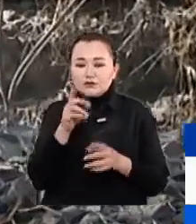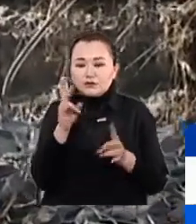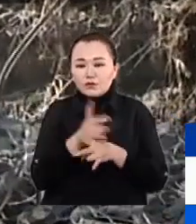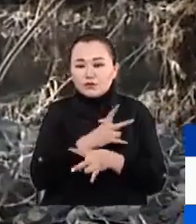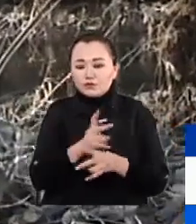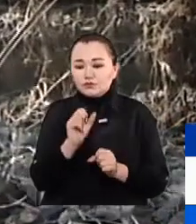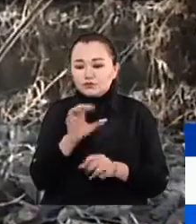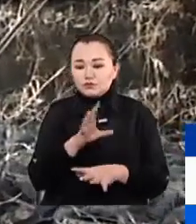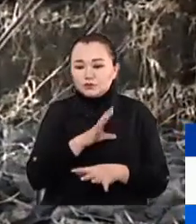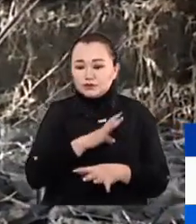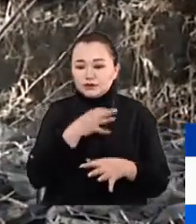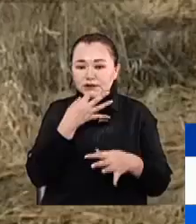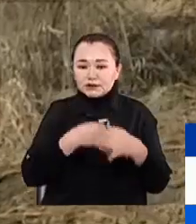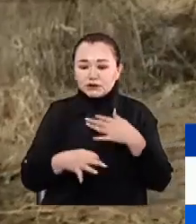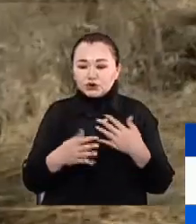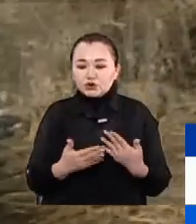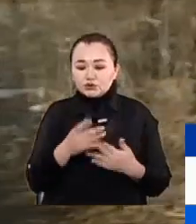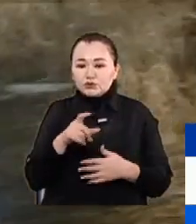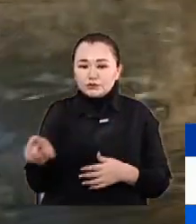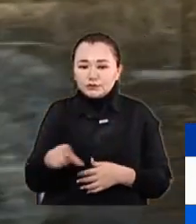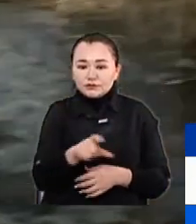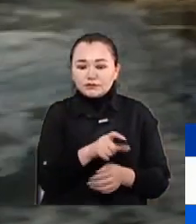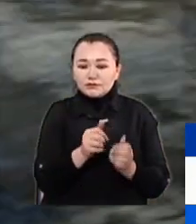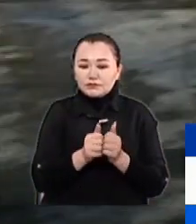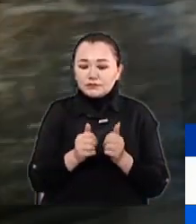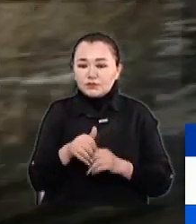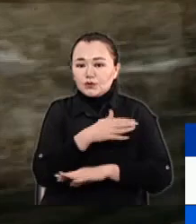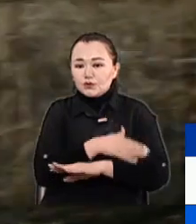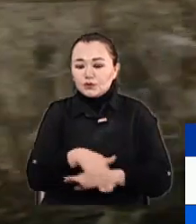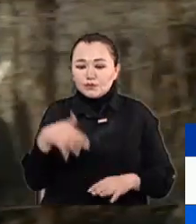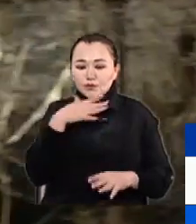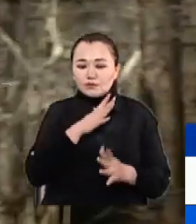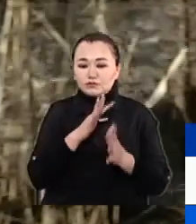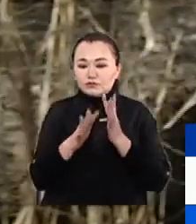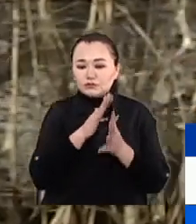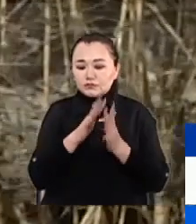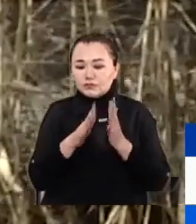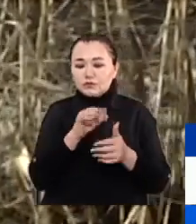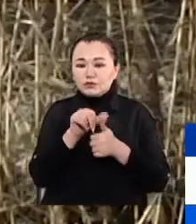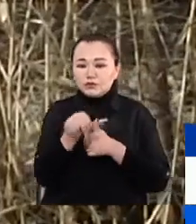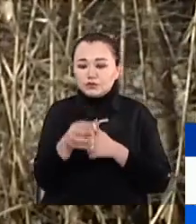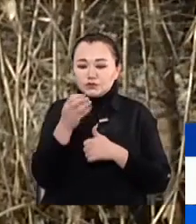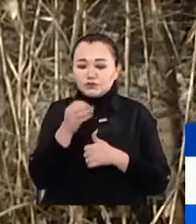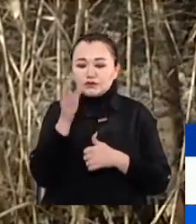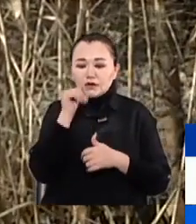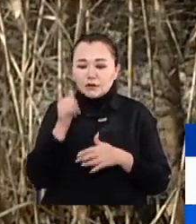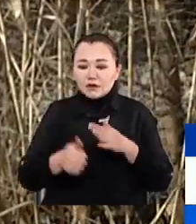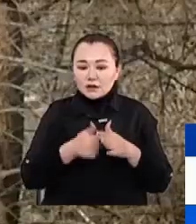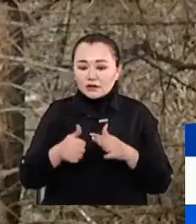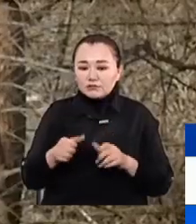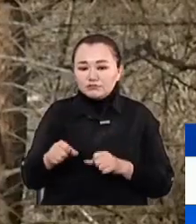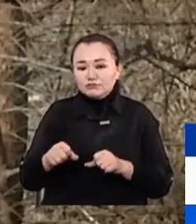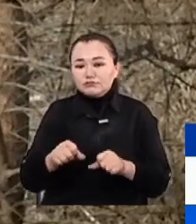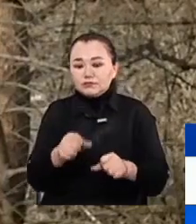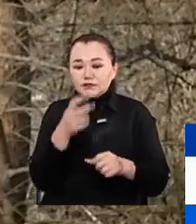болуы мүмкін деп болжап отыр. Өзеннің жағасындағы көше көпшіліктің ары-бері қатынауынан бөлек ит серуендететін орын екен. Екі